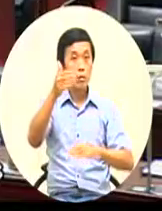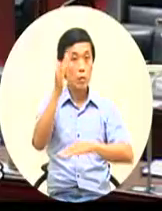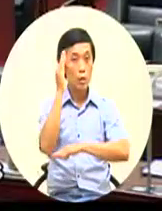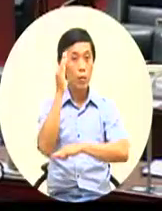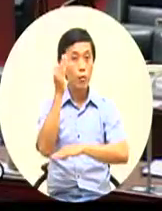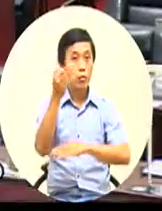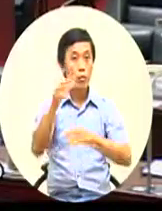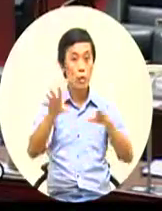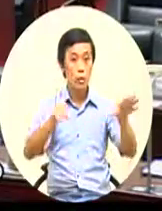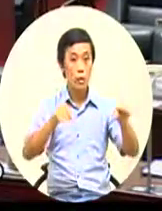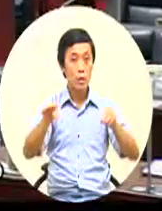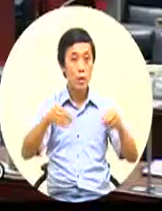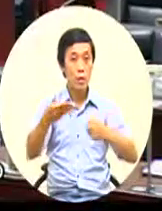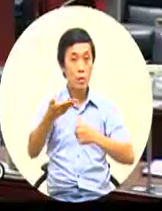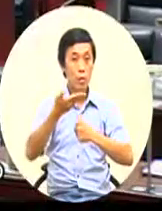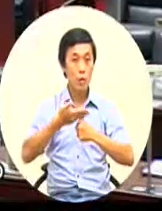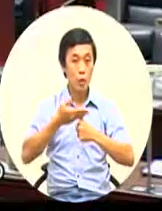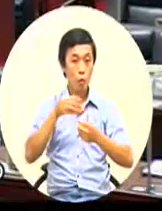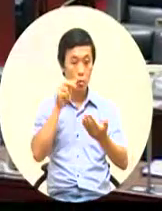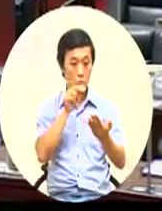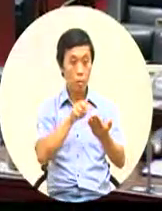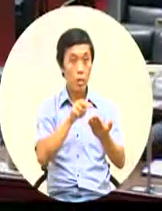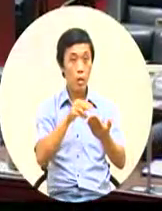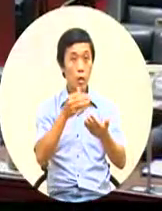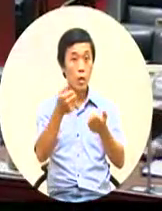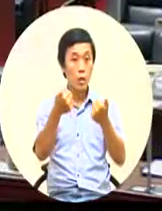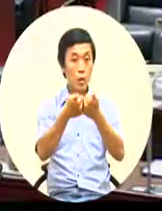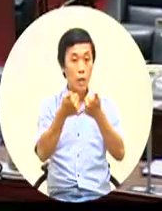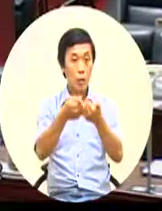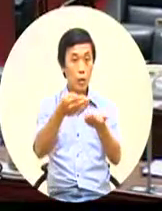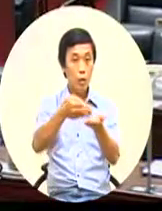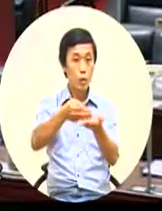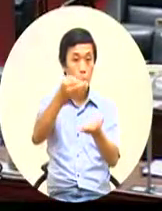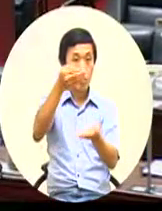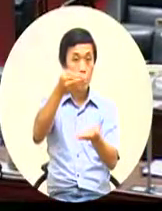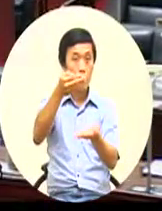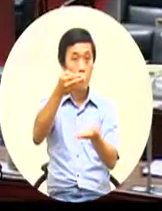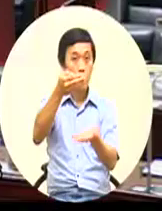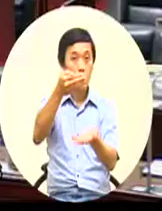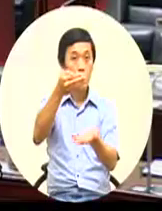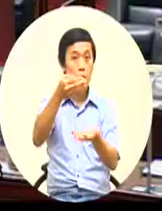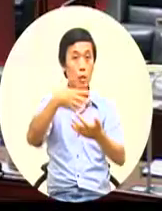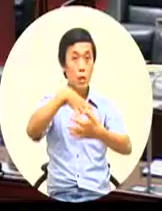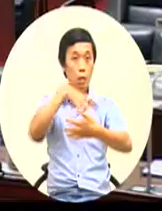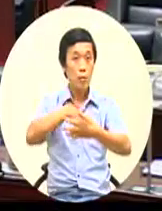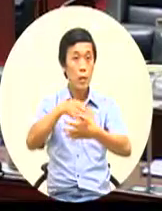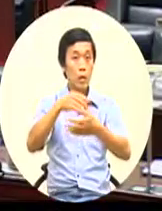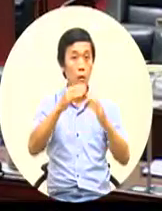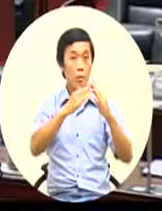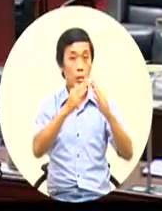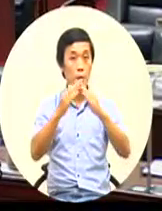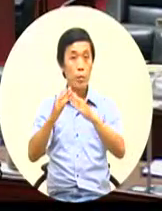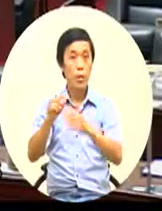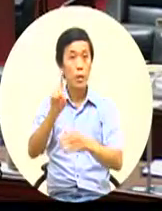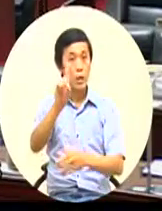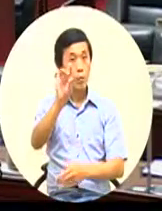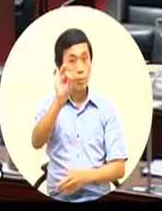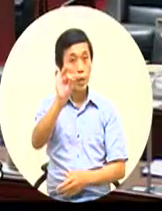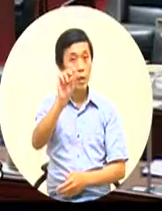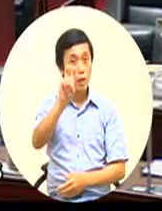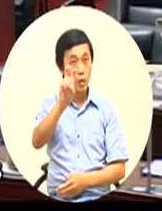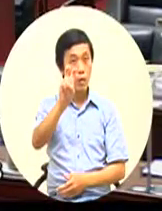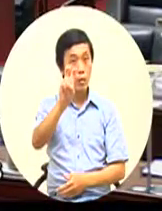哦，这市政府提供的9次的协调会里面，120户的人，市长你也听到